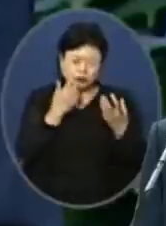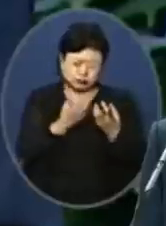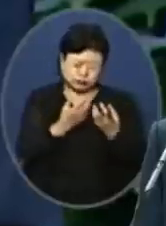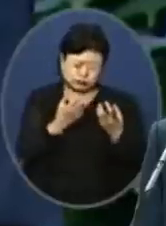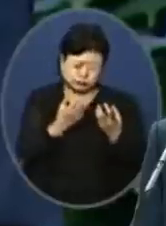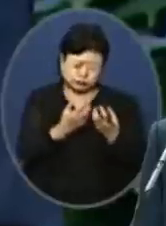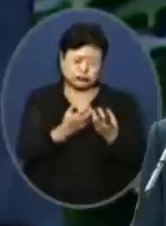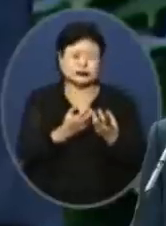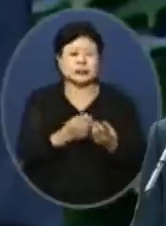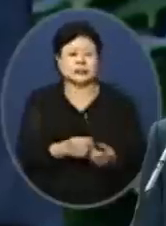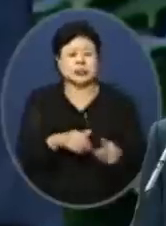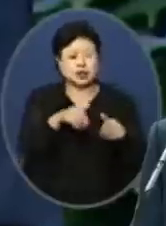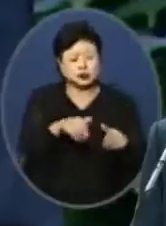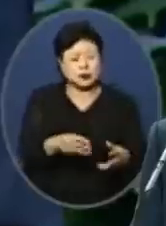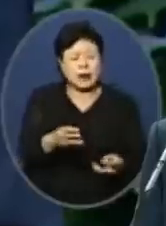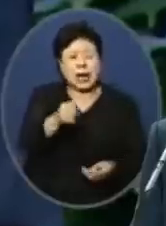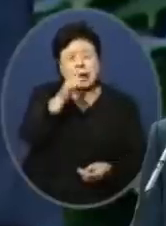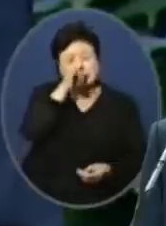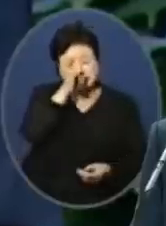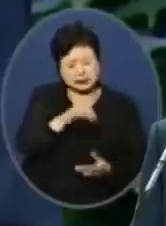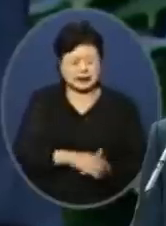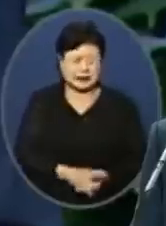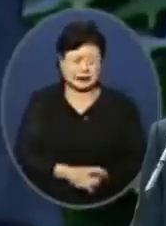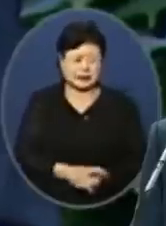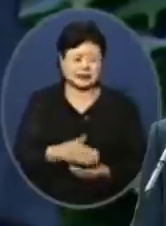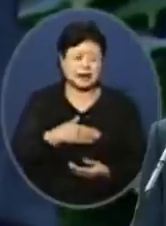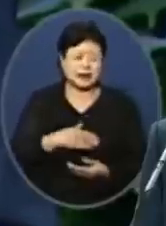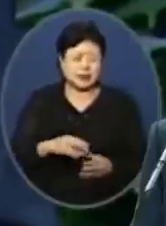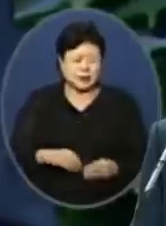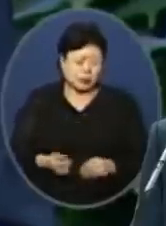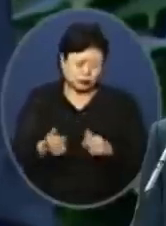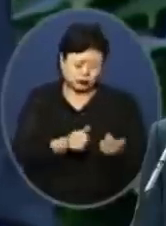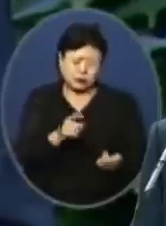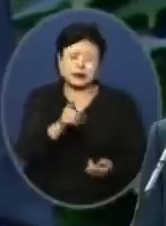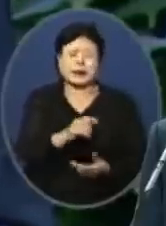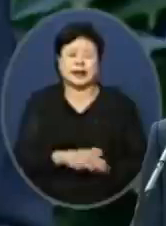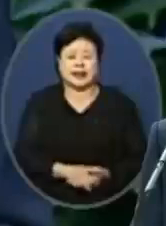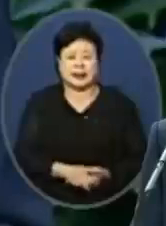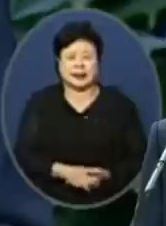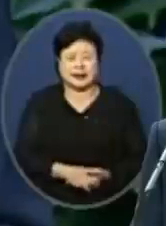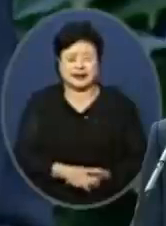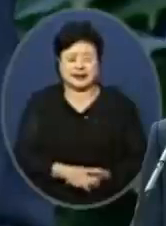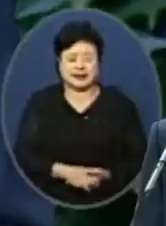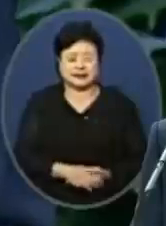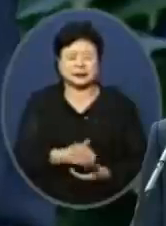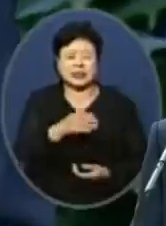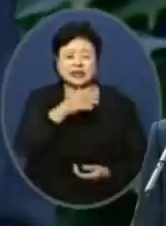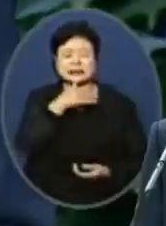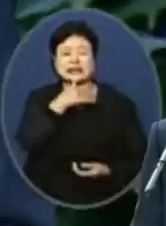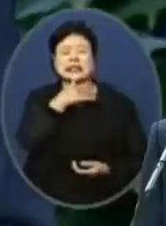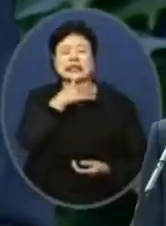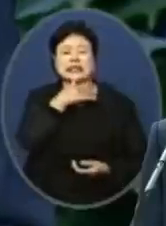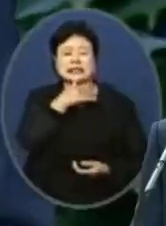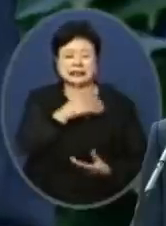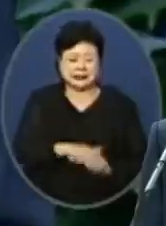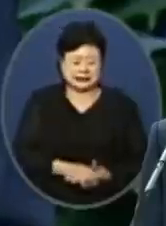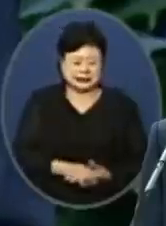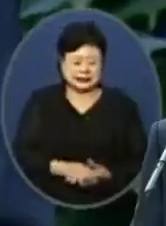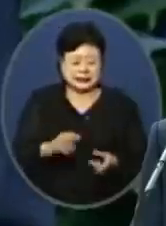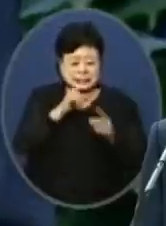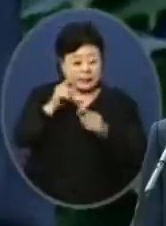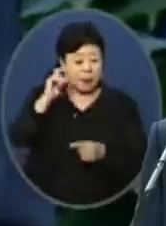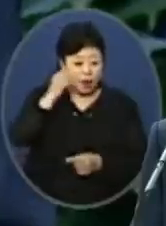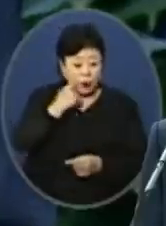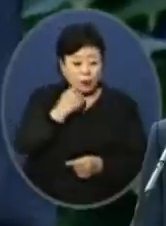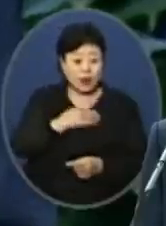풍족한 품꾼이 얼마든지 있는데 나는 여기서 줄여 죽는구나. 비로소 생활에